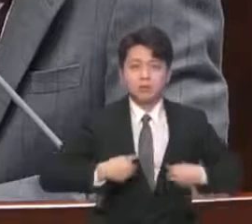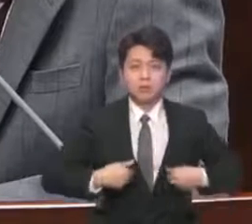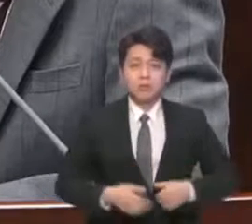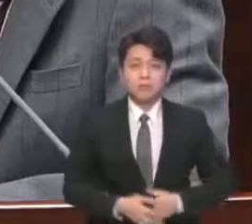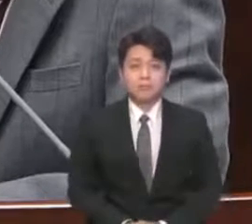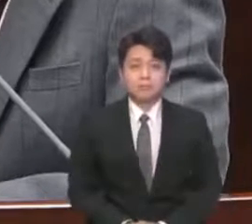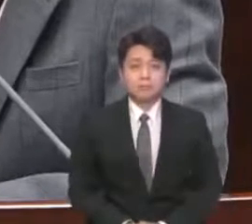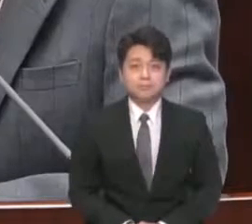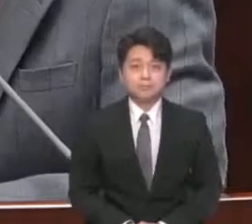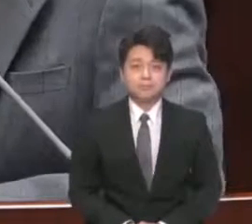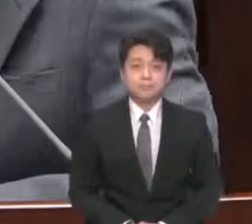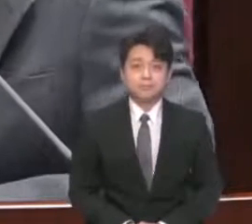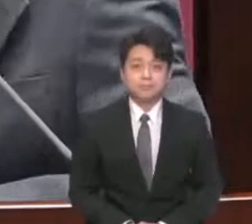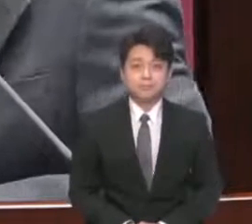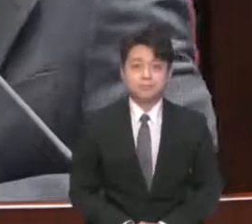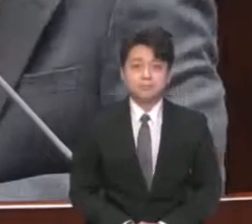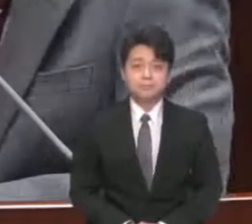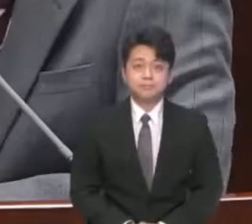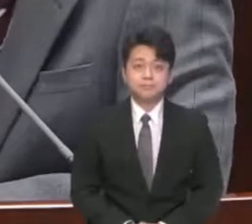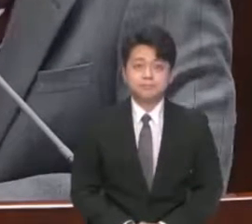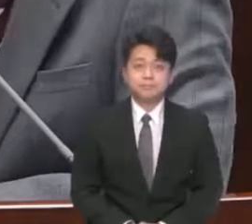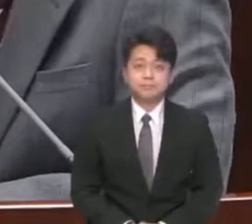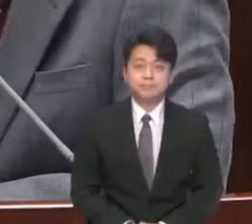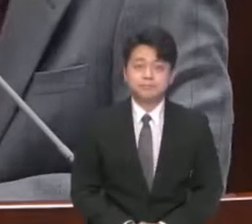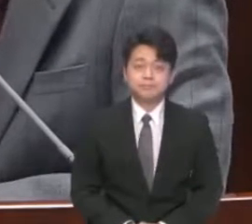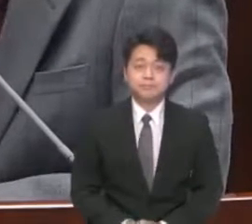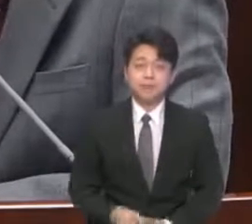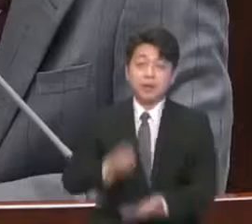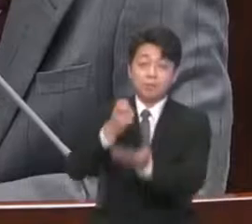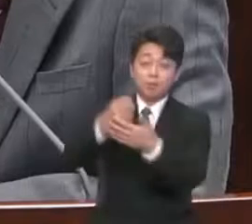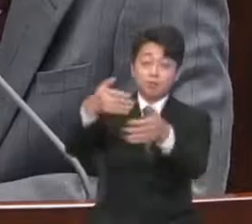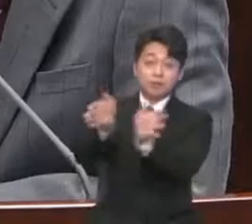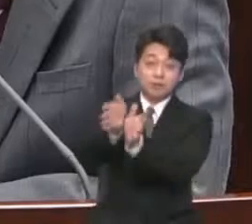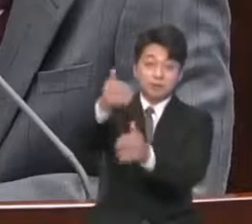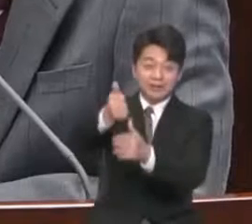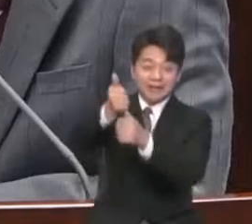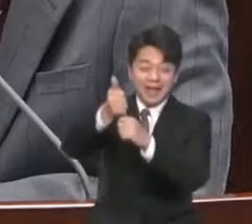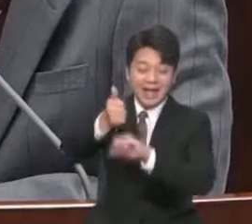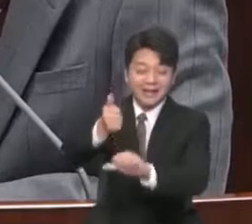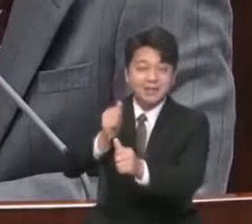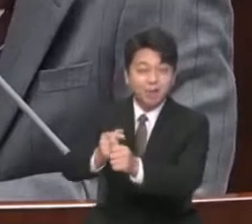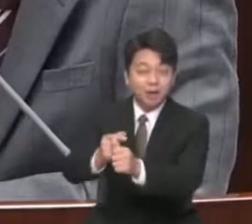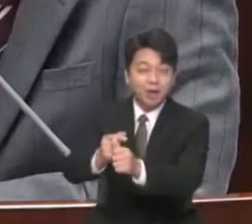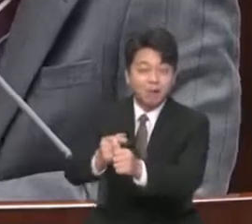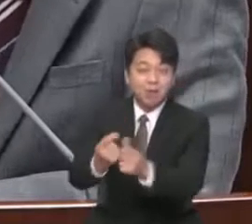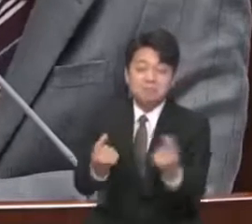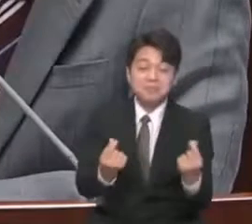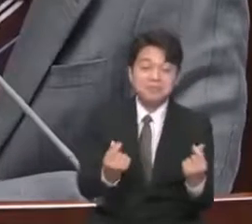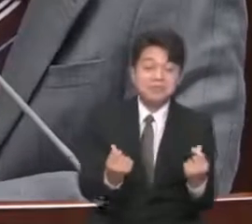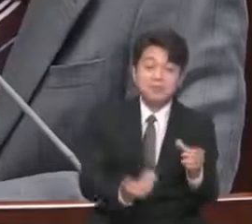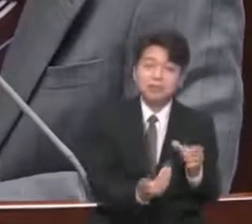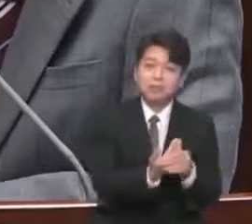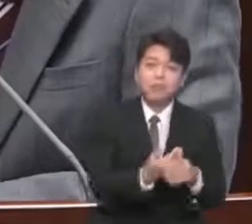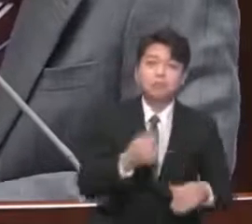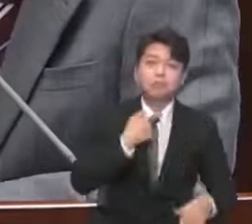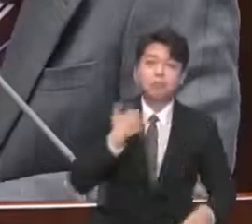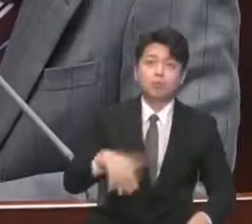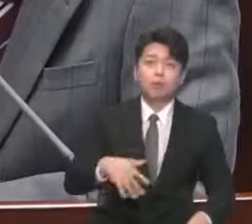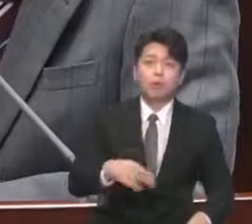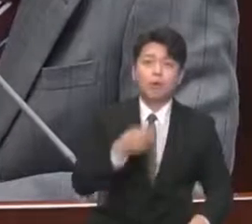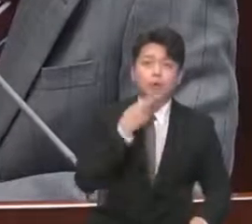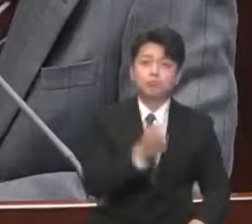예. 제가 보기로 서일병과 유사한 케이스 국방부에 알려달라고 했는데 단 한 건도 자료 온 게